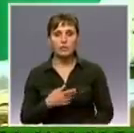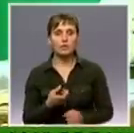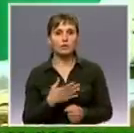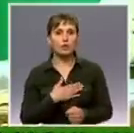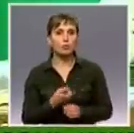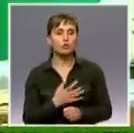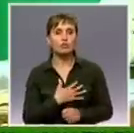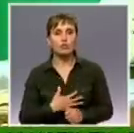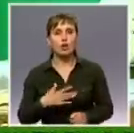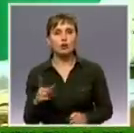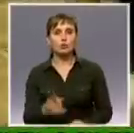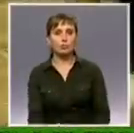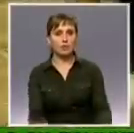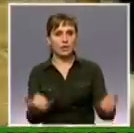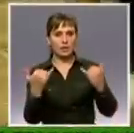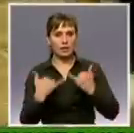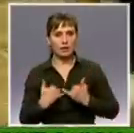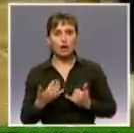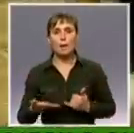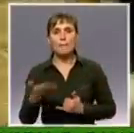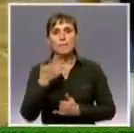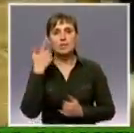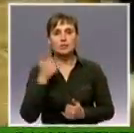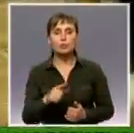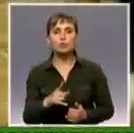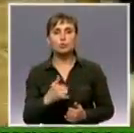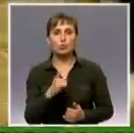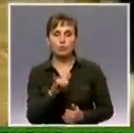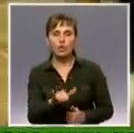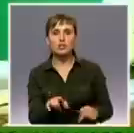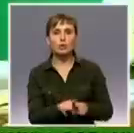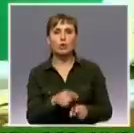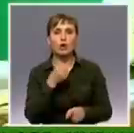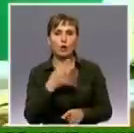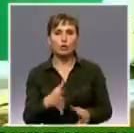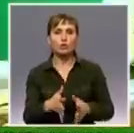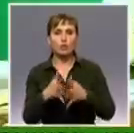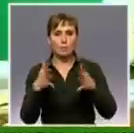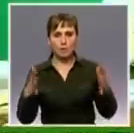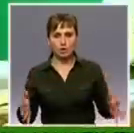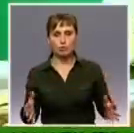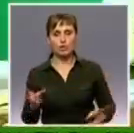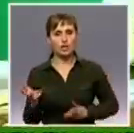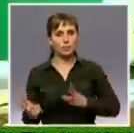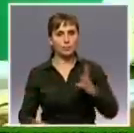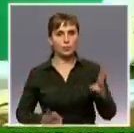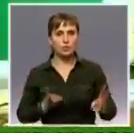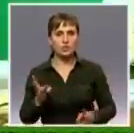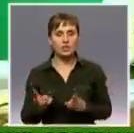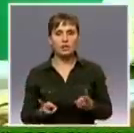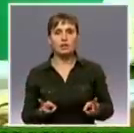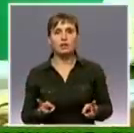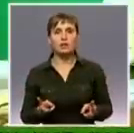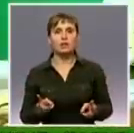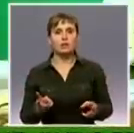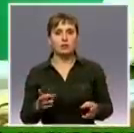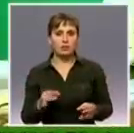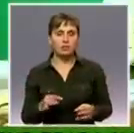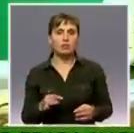что мы знаем, то, что он даст такой хороший большой импульс в